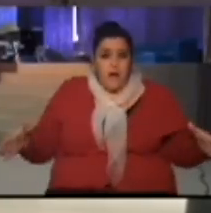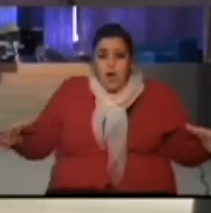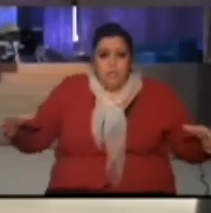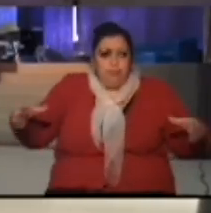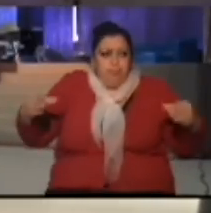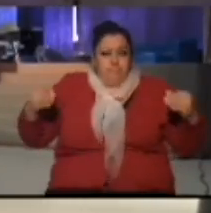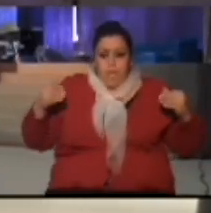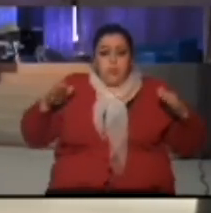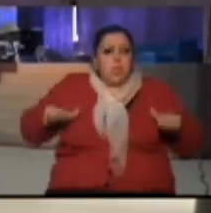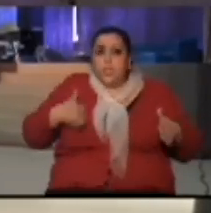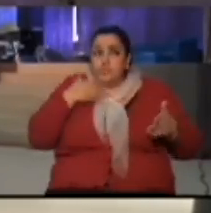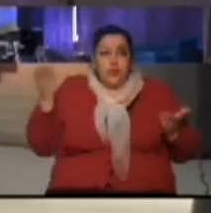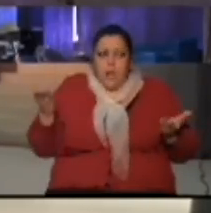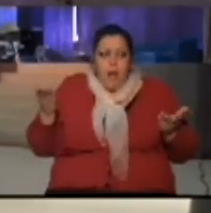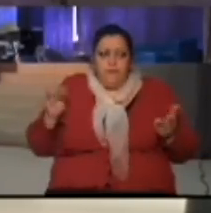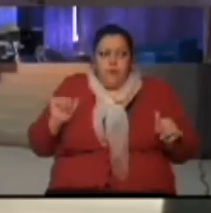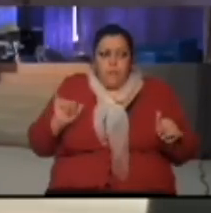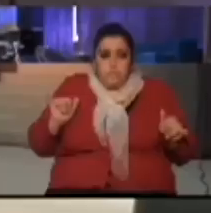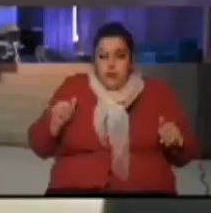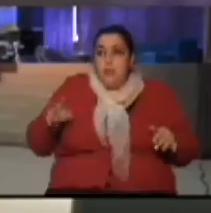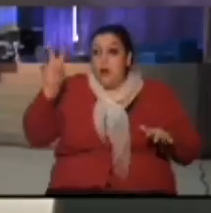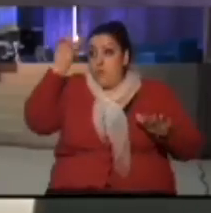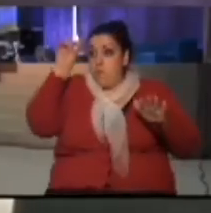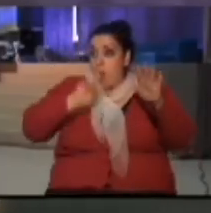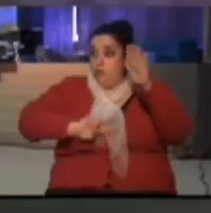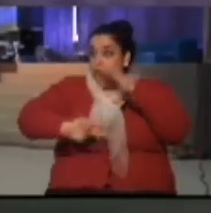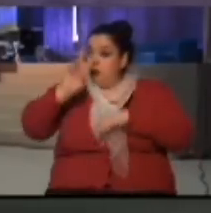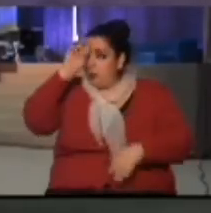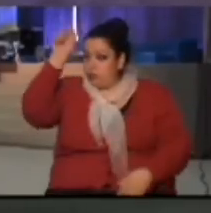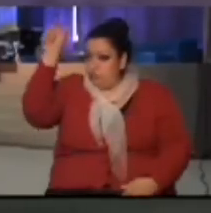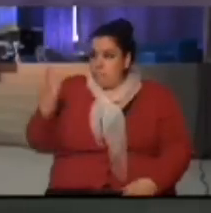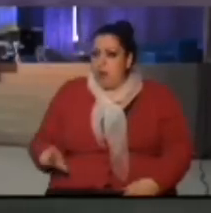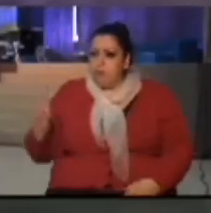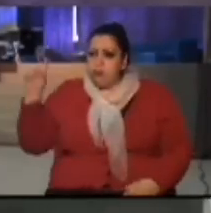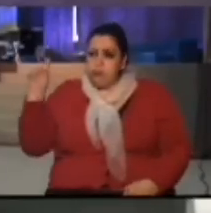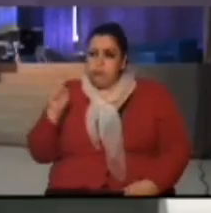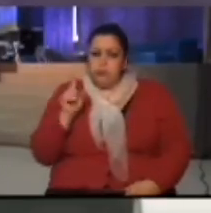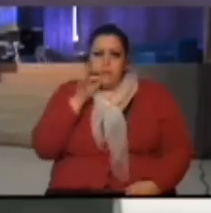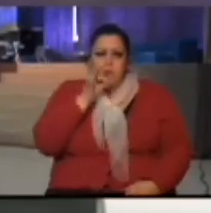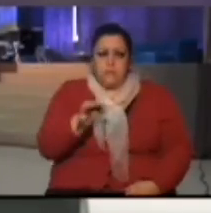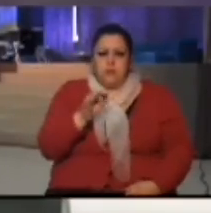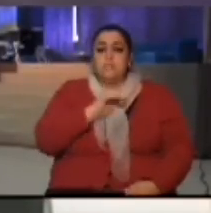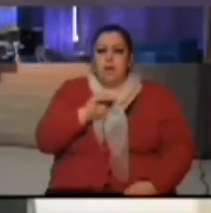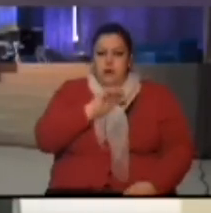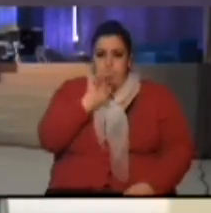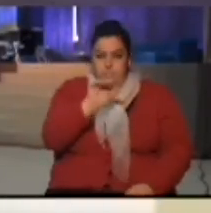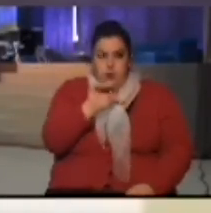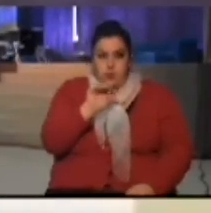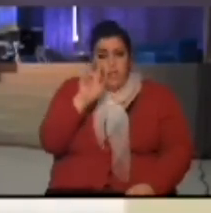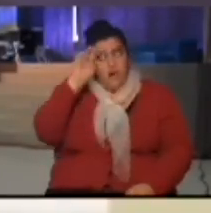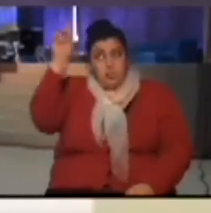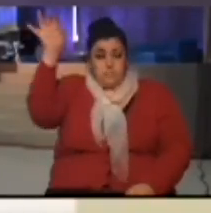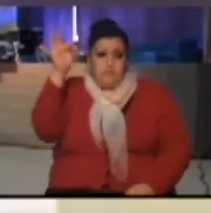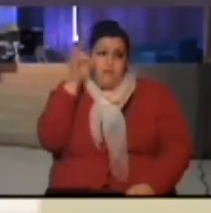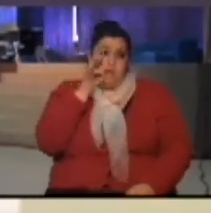ասո մարգարեն, գալիս ու ասում է, որ թագավոր, Աստված ասում